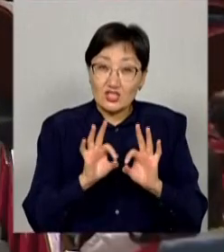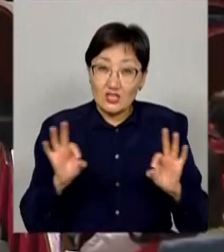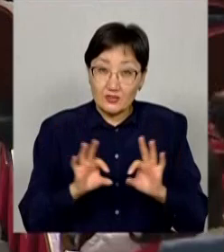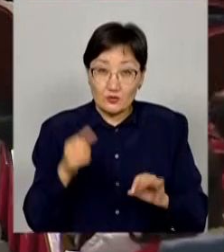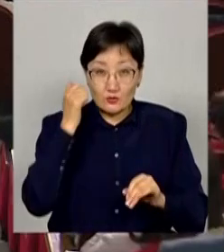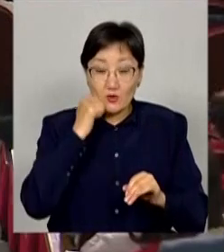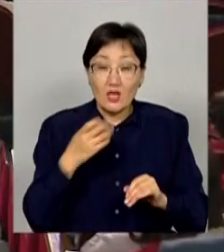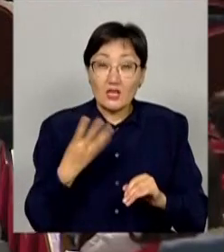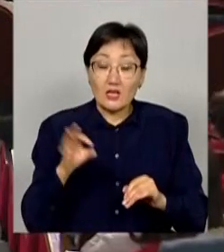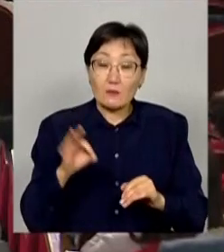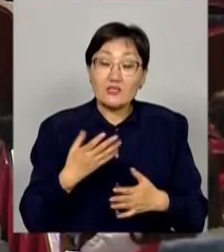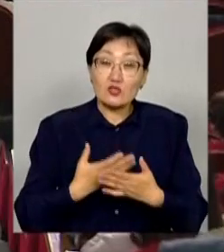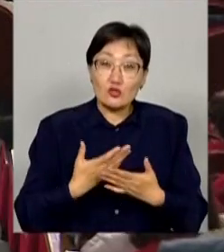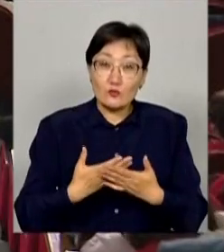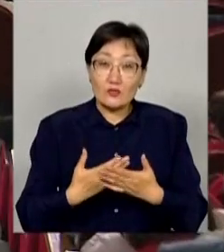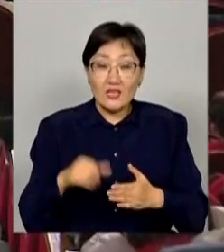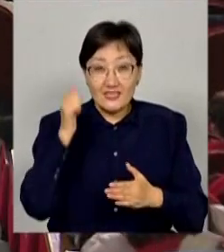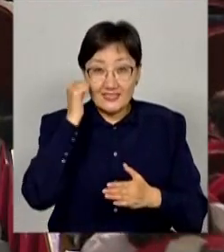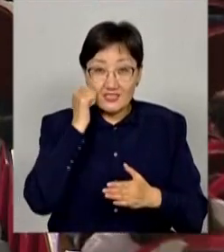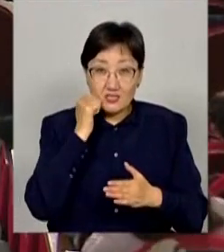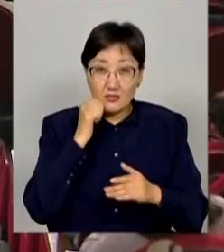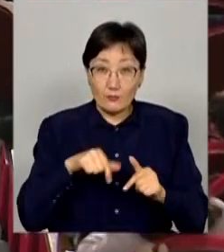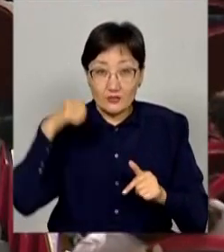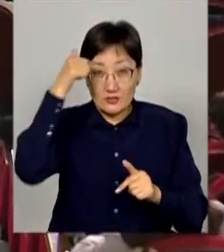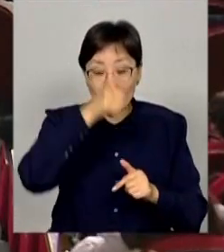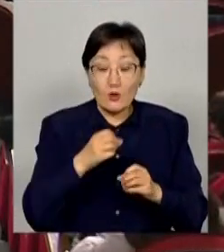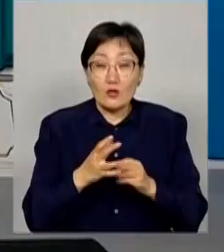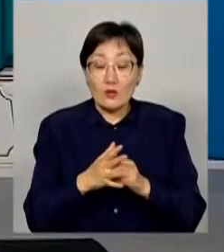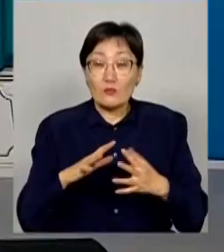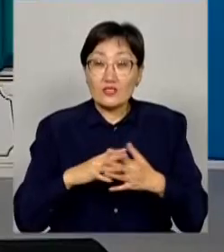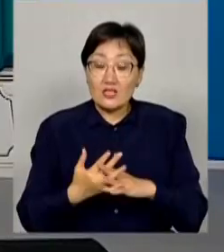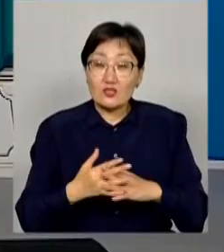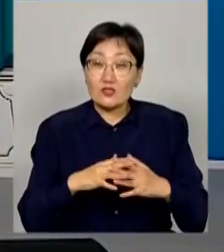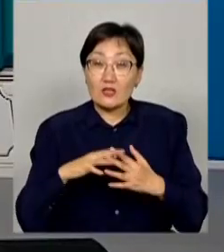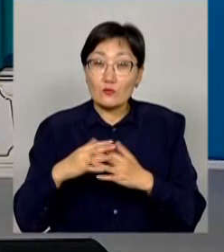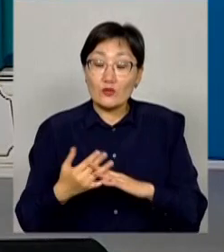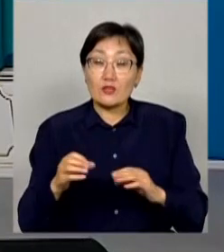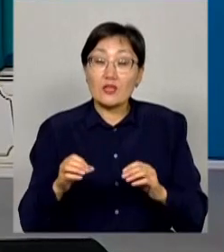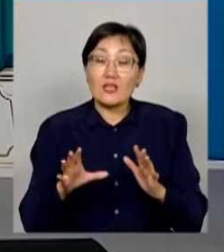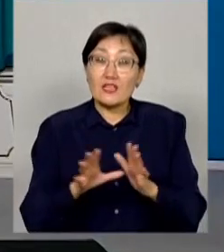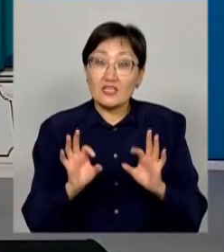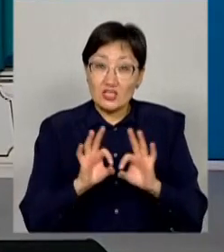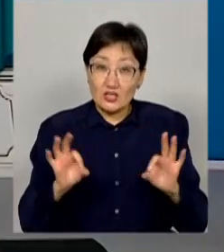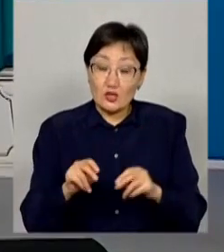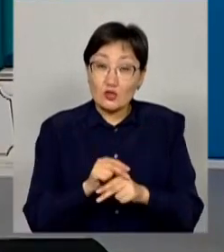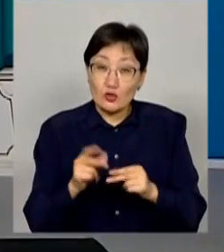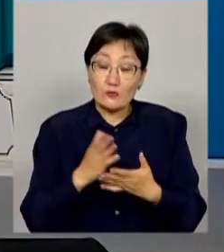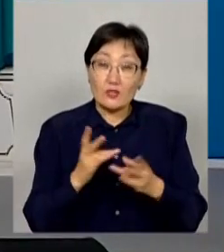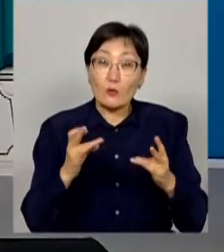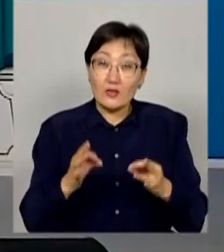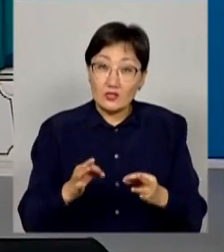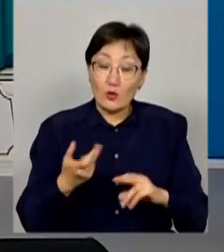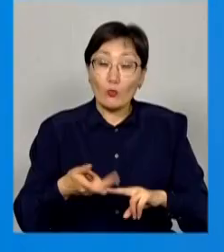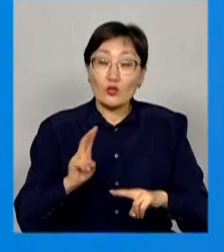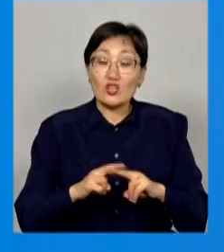Оның 40%-ға жуығы ескірген. Биыл 15 елді мекеннің электр желісі жөнделіп жатыр. Дегенмен